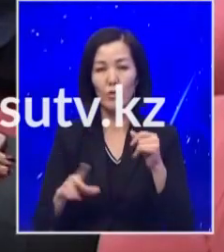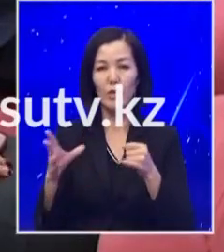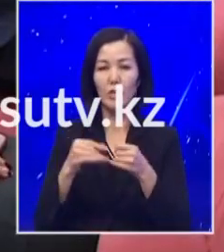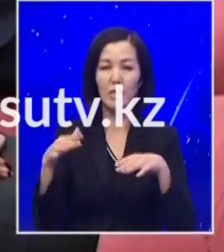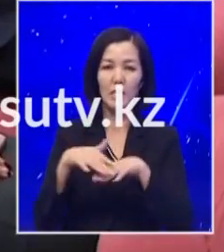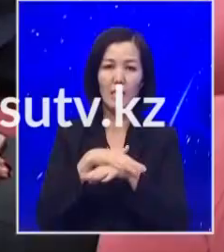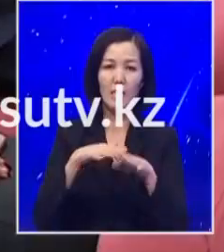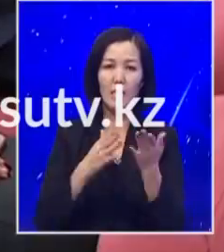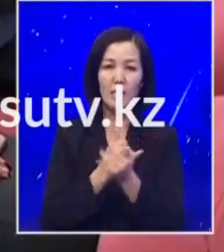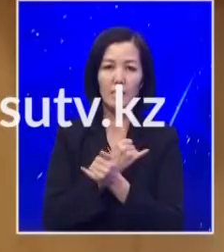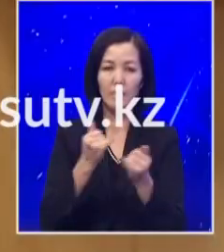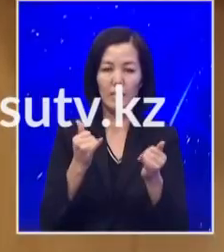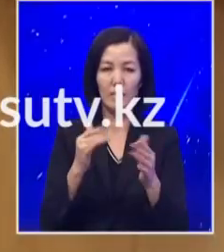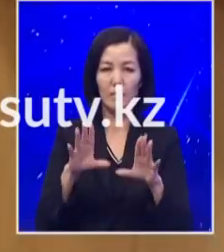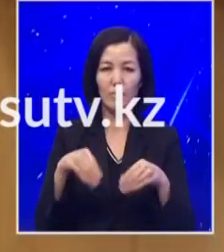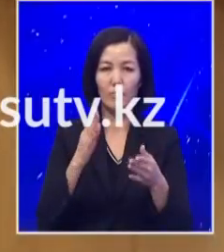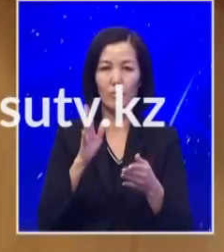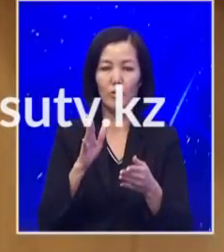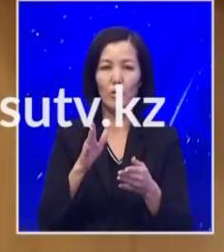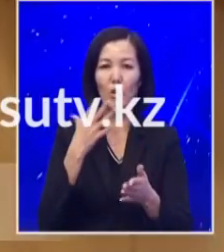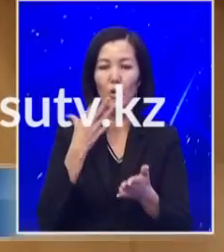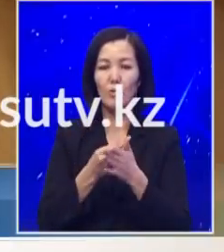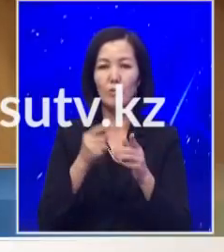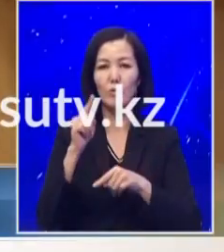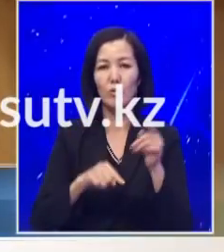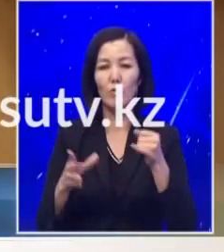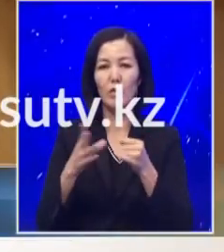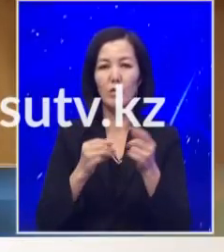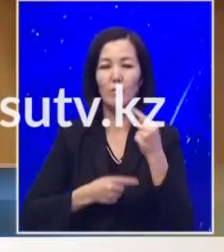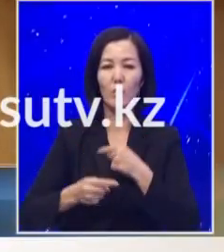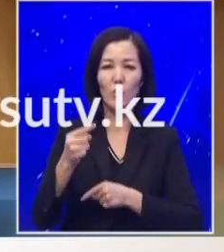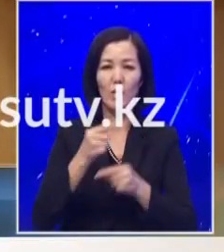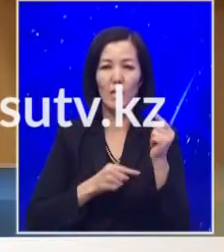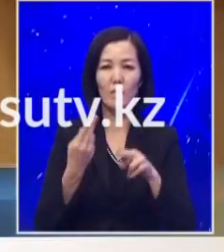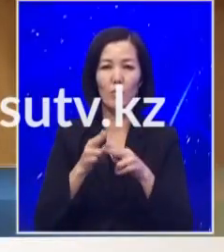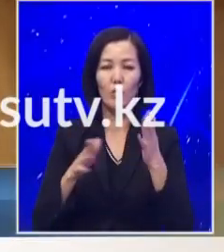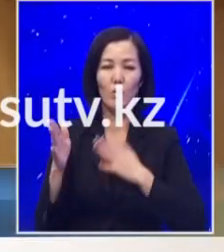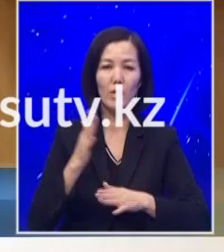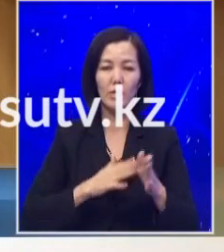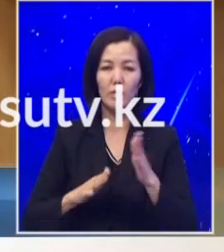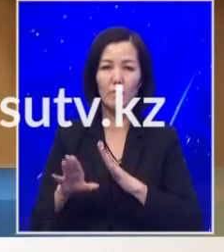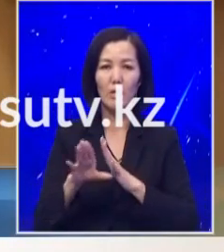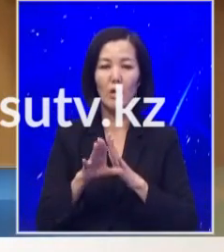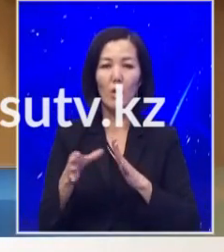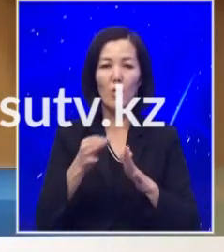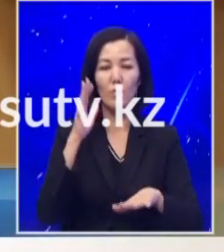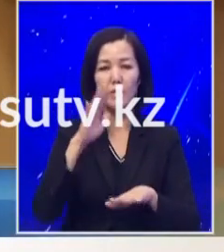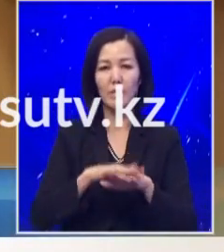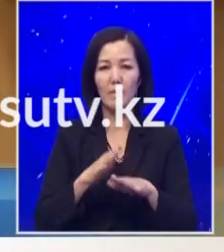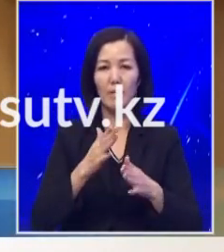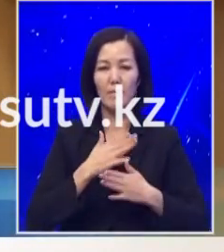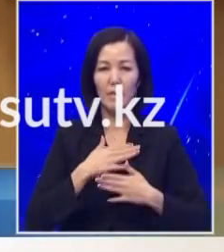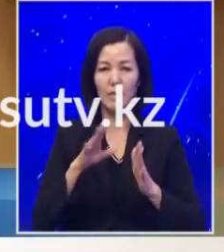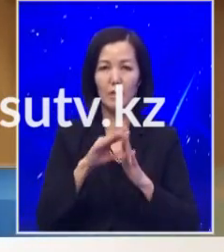еліме қайтып келуіме өте қуаныштымын. Құрметті Амандық Аббасұлы, құрметті депутаттар, маған